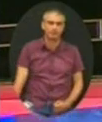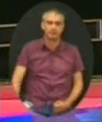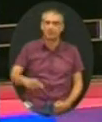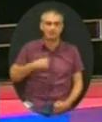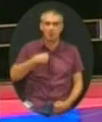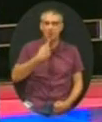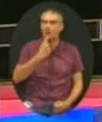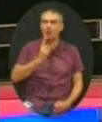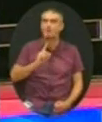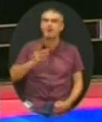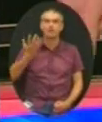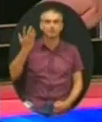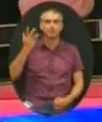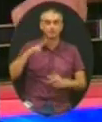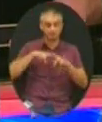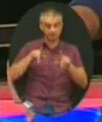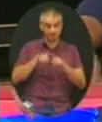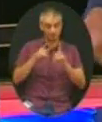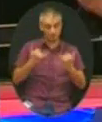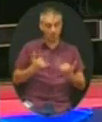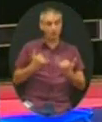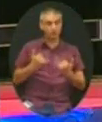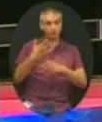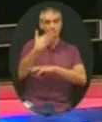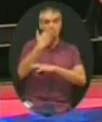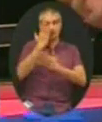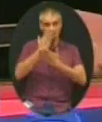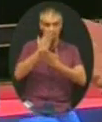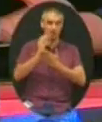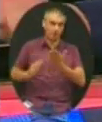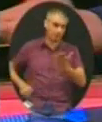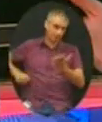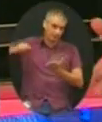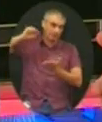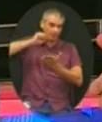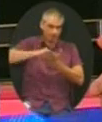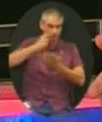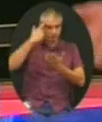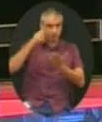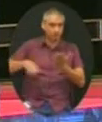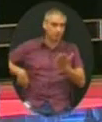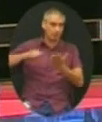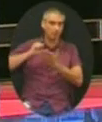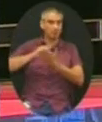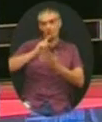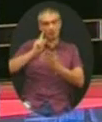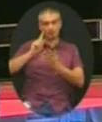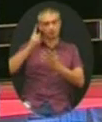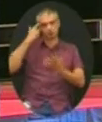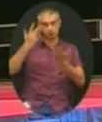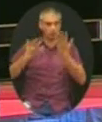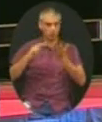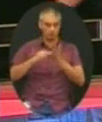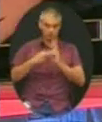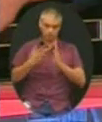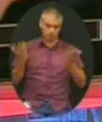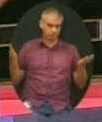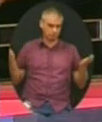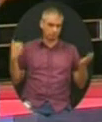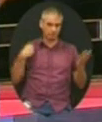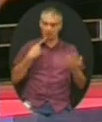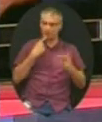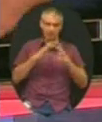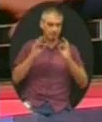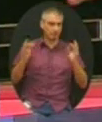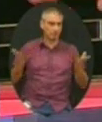אומר שבמצב הנוכחי שהמדינה כבר ממילא מממנת, ואנחנו יודעים שהיא מממנת, אז לא צריכים להיות שיקולי מדיניות, בוודאי. אמרתי את זה